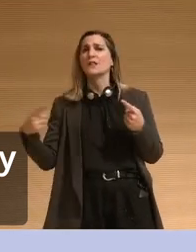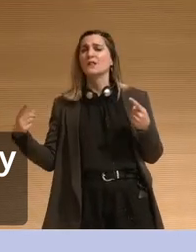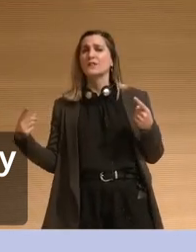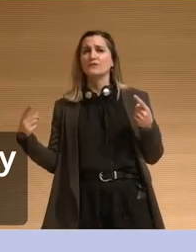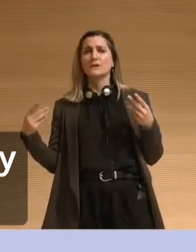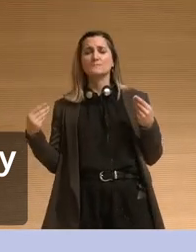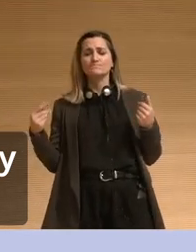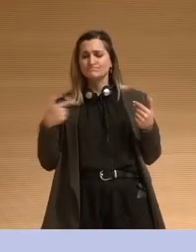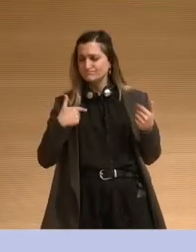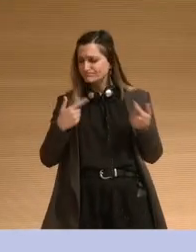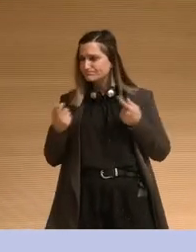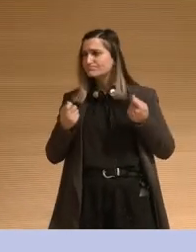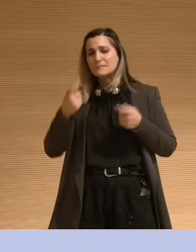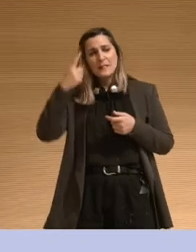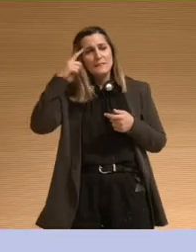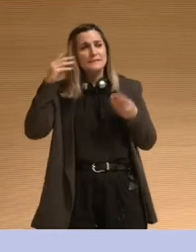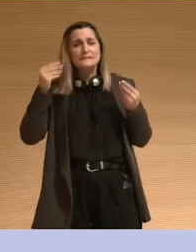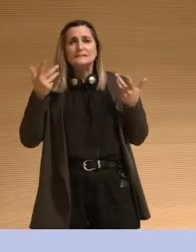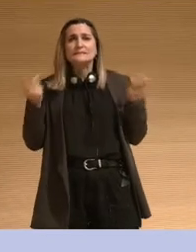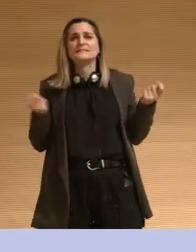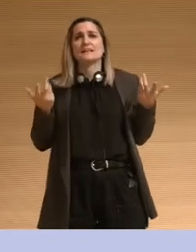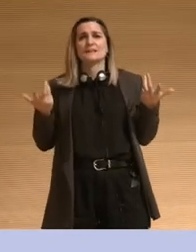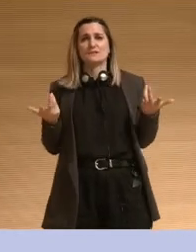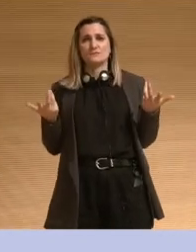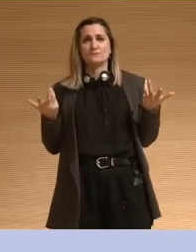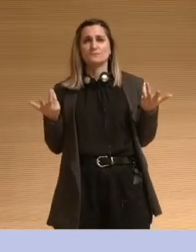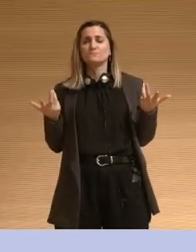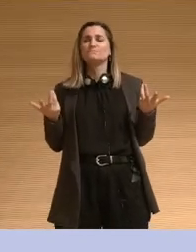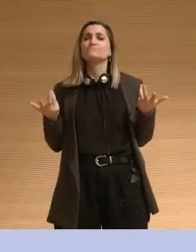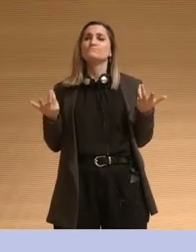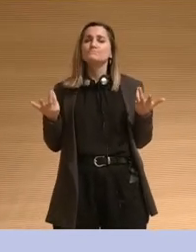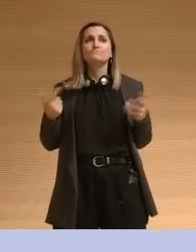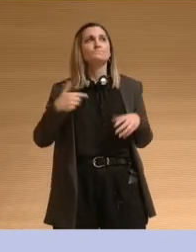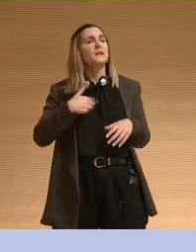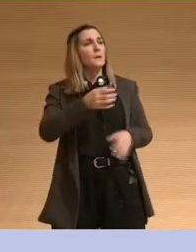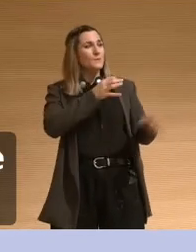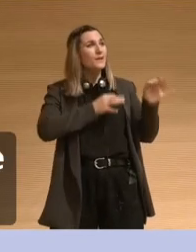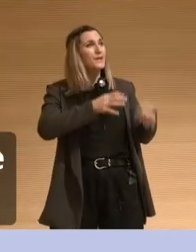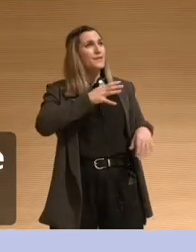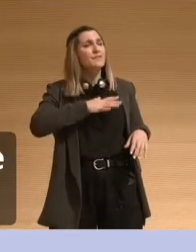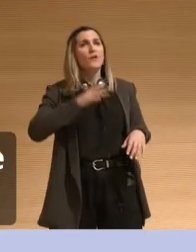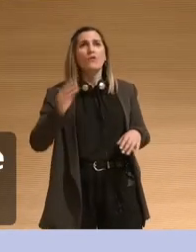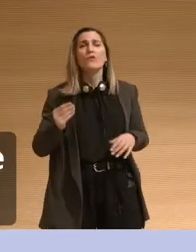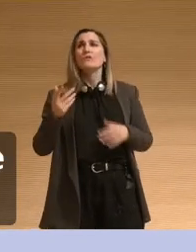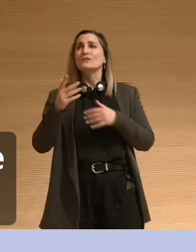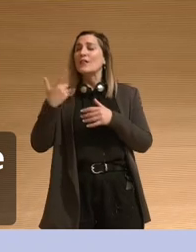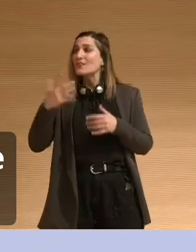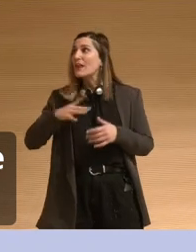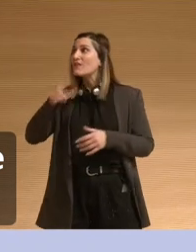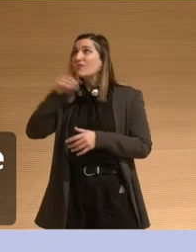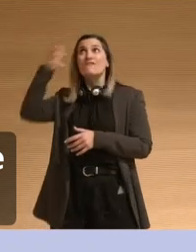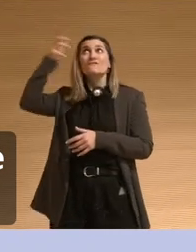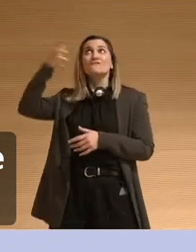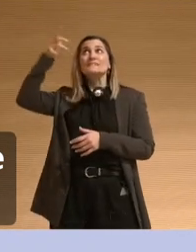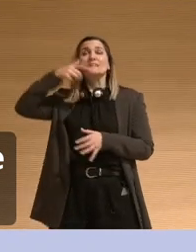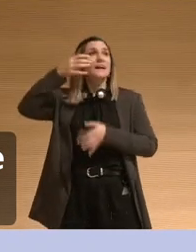τις οποίες δεν ξέρει τι να κάνει, και μου λέει επιλέξει, θέλω να βρω καλλιτέχνες να τους τις πω για να μου πούνε αυτοί με τη